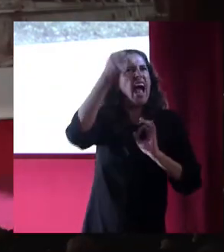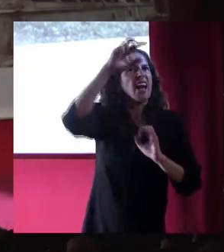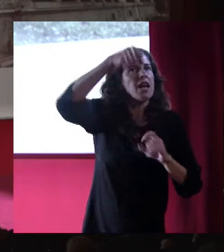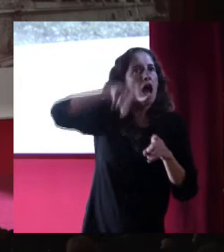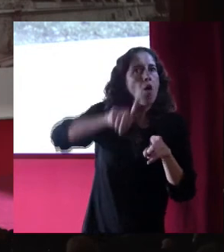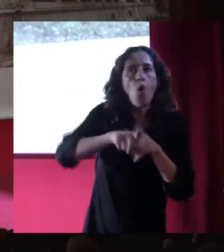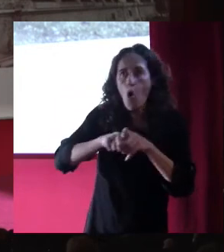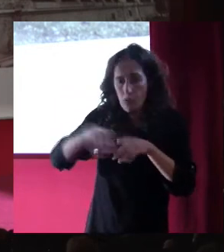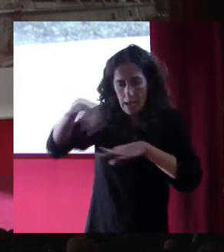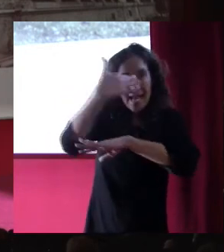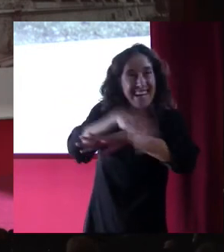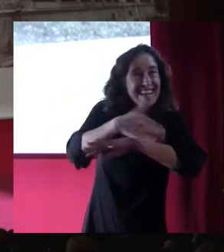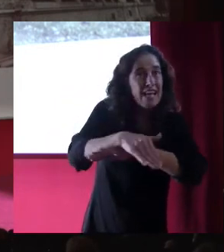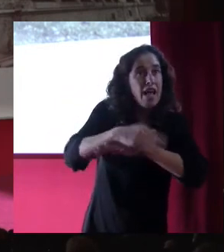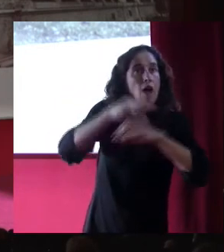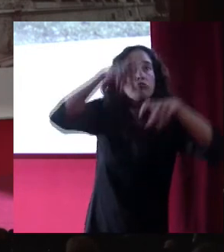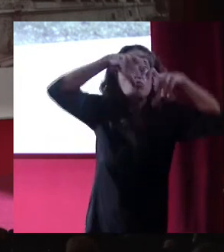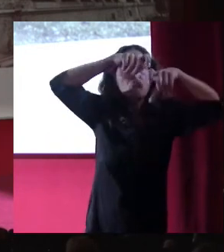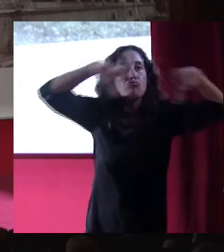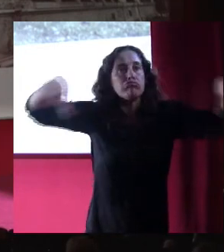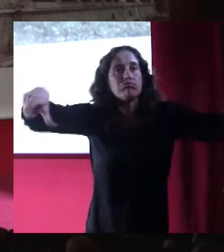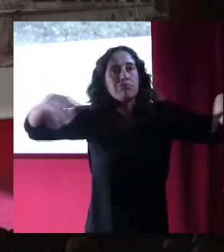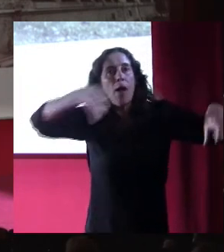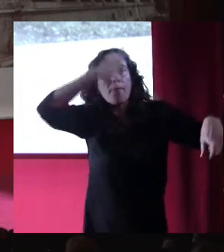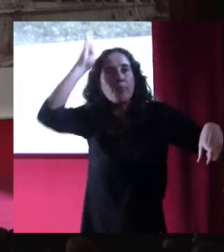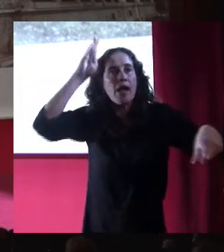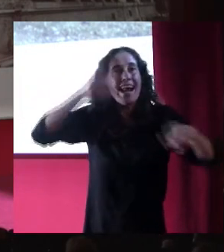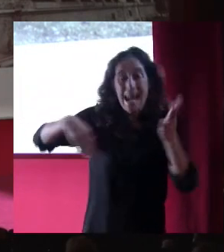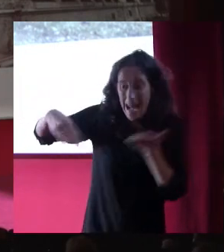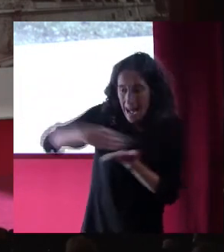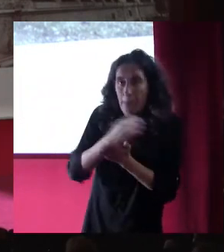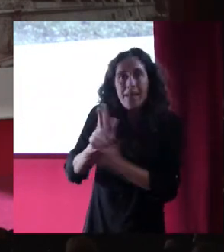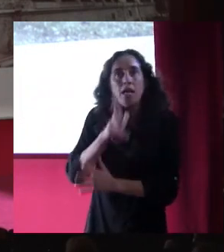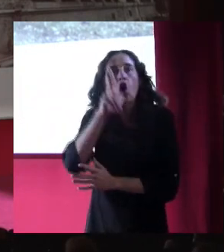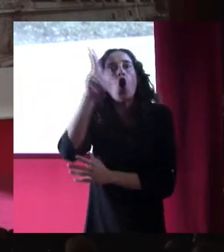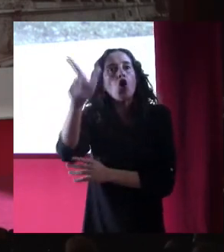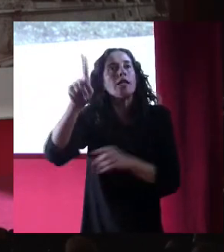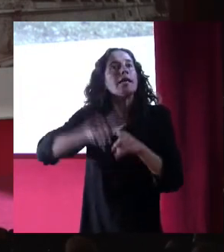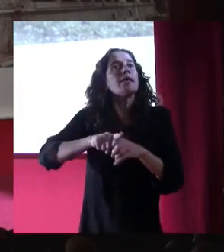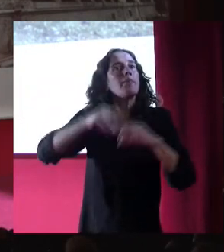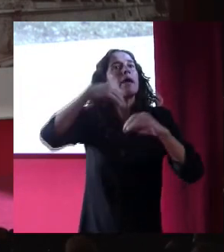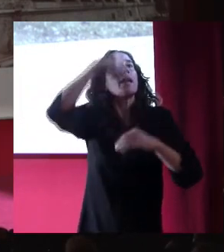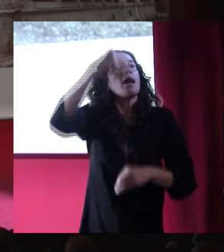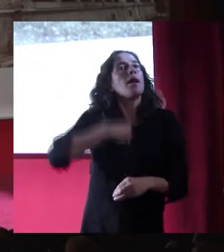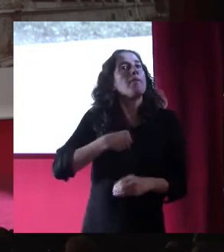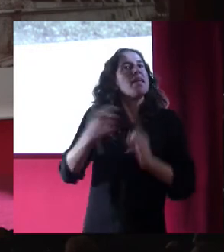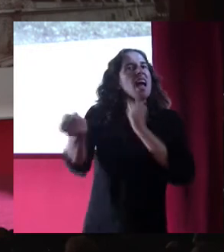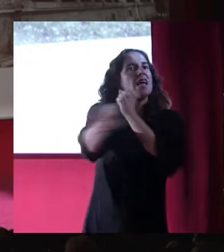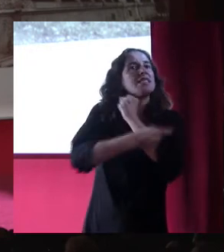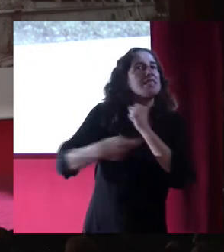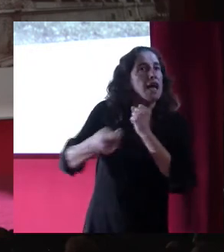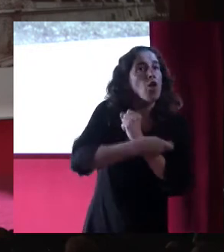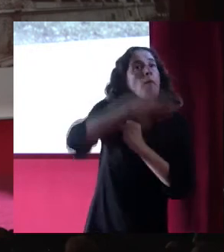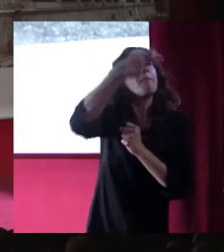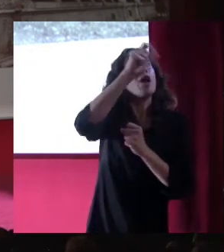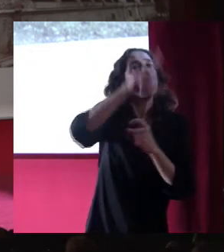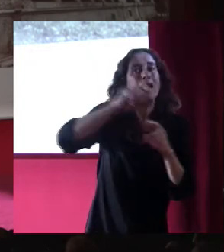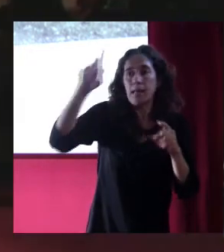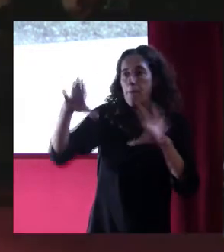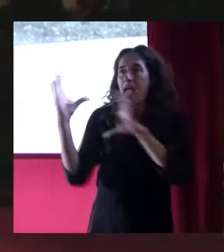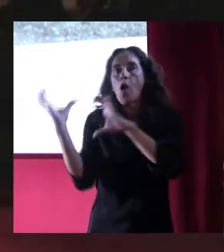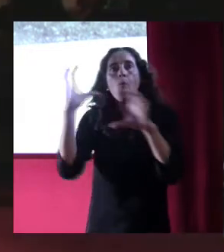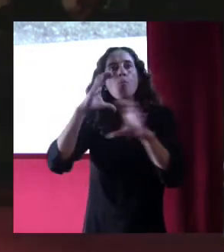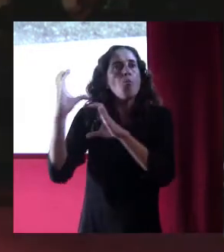de les Bugaderes d'Horta i a les muralles romanes, al laberint d'Horta també i a la Capella dels Segadors, al Baluard del Migdia i al Born, a les